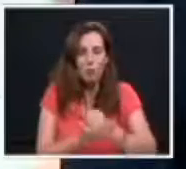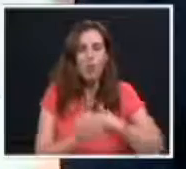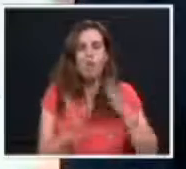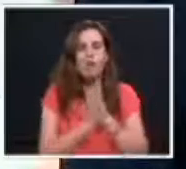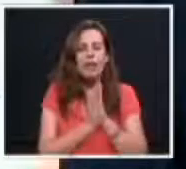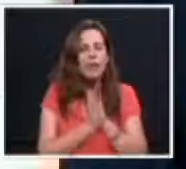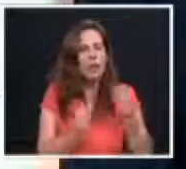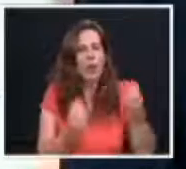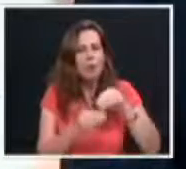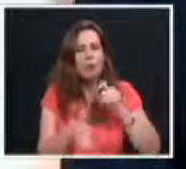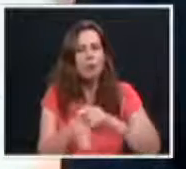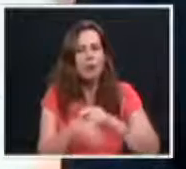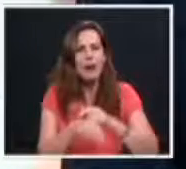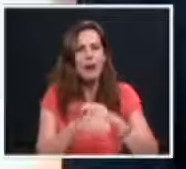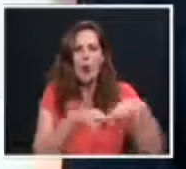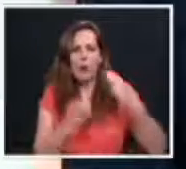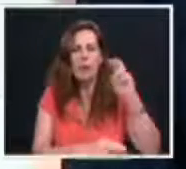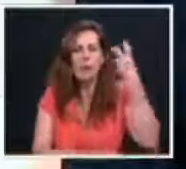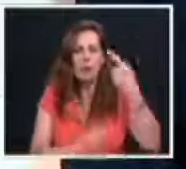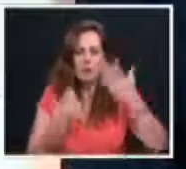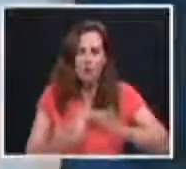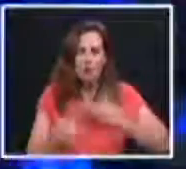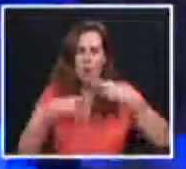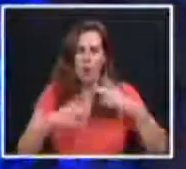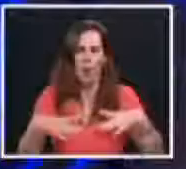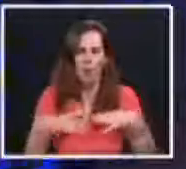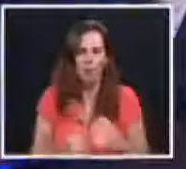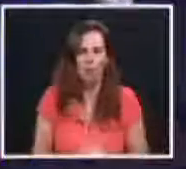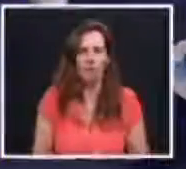את ההסתגלות של חוזרים ממילואים, שביקבלו יום חופש.